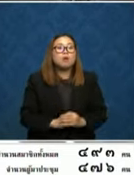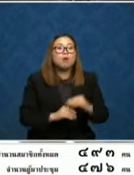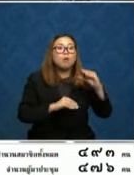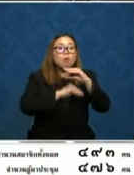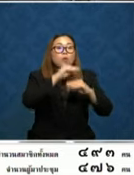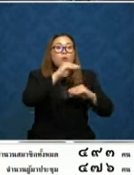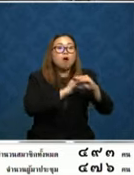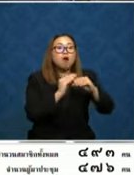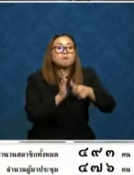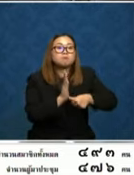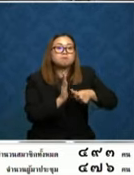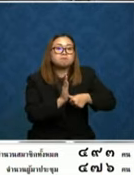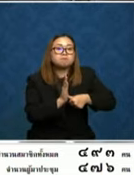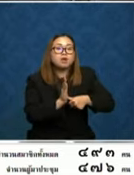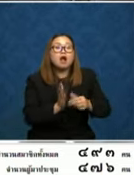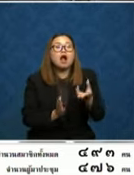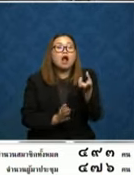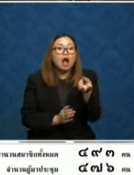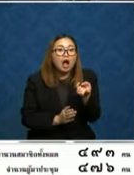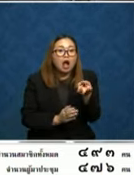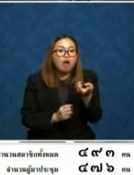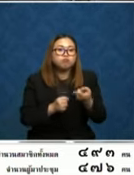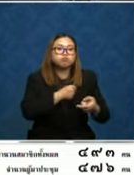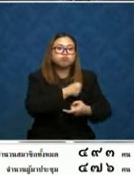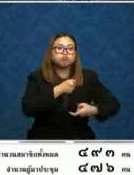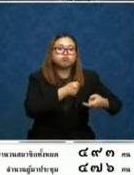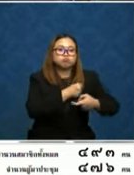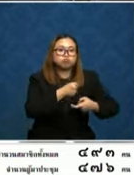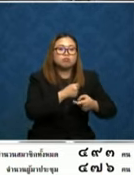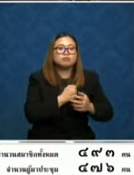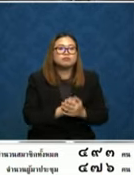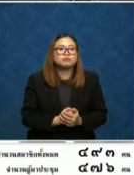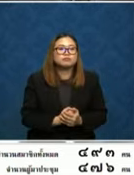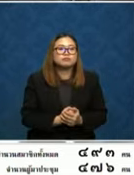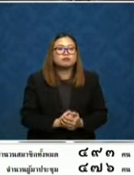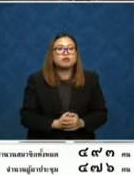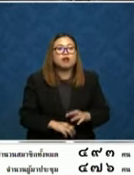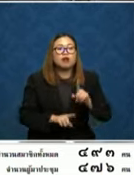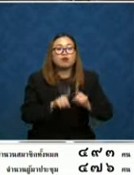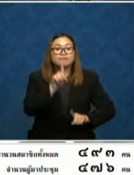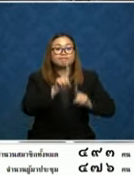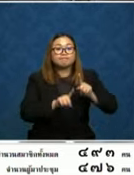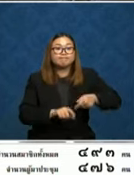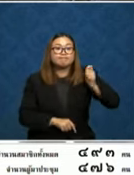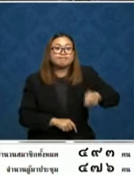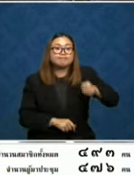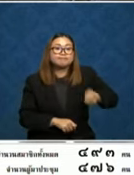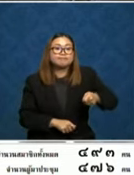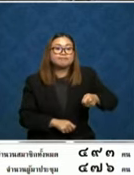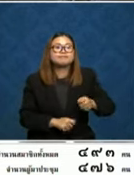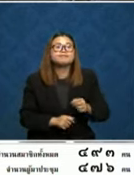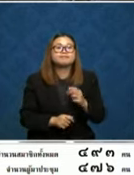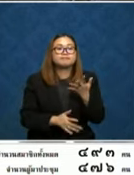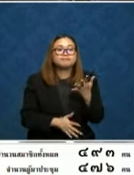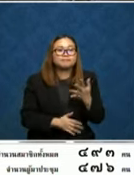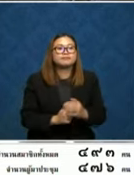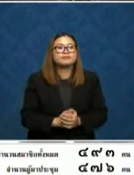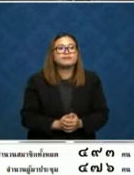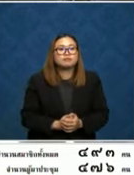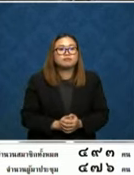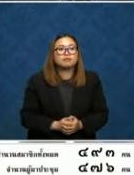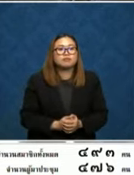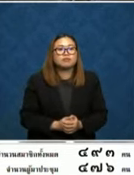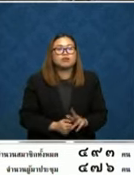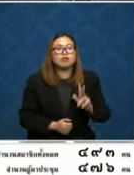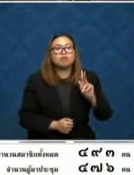ค่าเกือบหมื่นล้านเนี่ยนะครับยังไม่ได้มีการประมูลนะครับขายทั้งที่คณะกรรมการปปง.